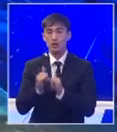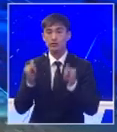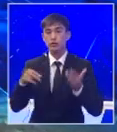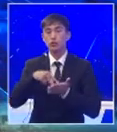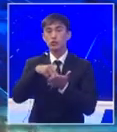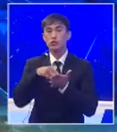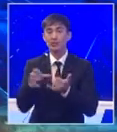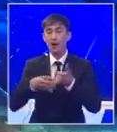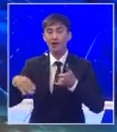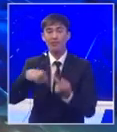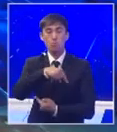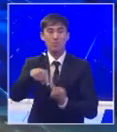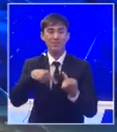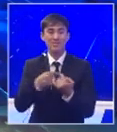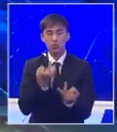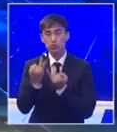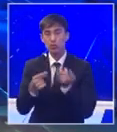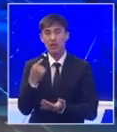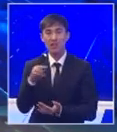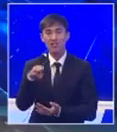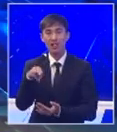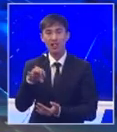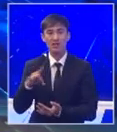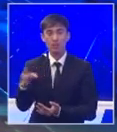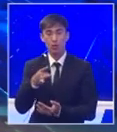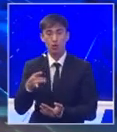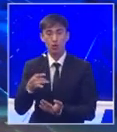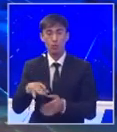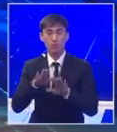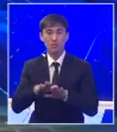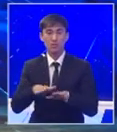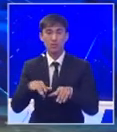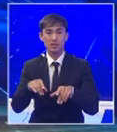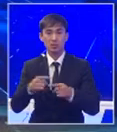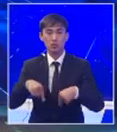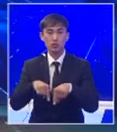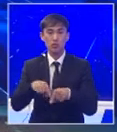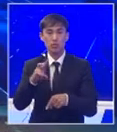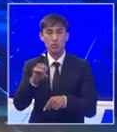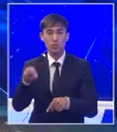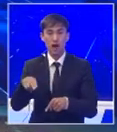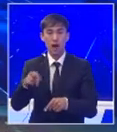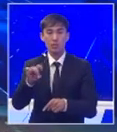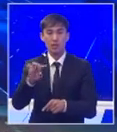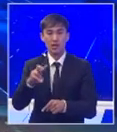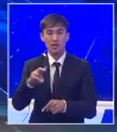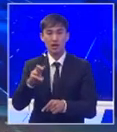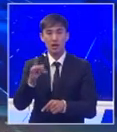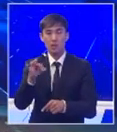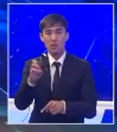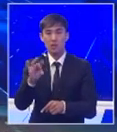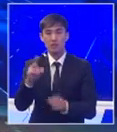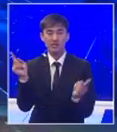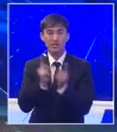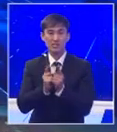Развитие туристического и аграрного бизнеса обсудили в Талгарском районе. Председатель президиума палаты Атамекен Раимбек Баталов встретился с